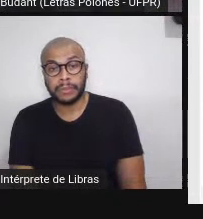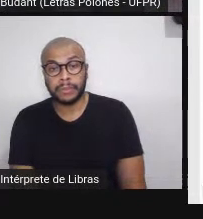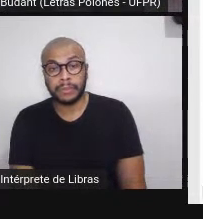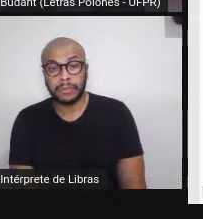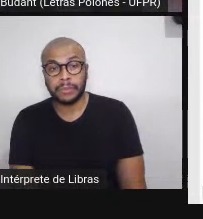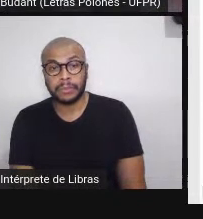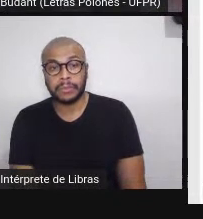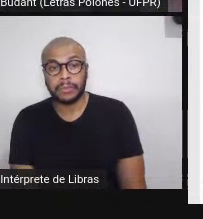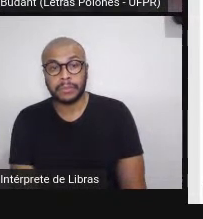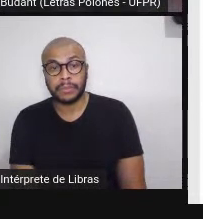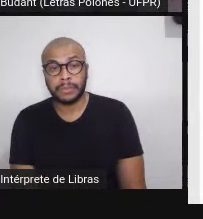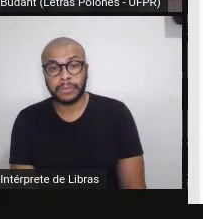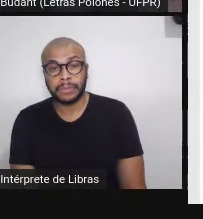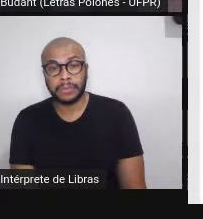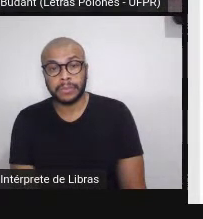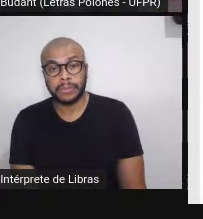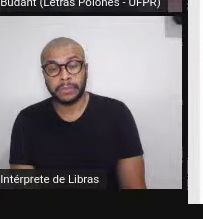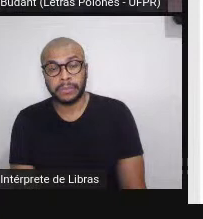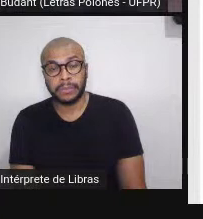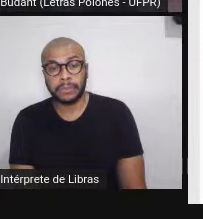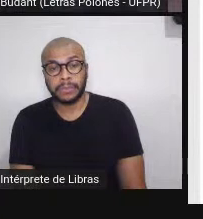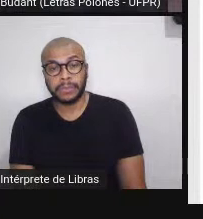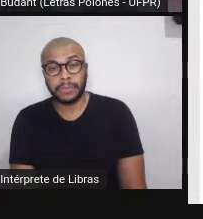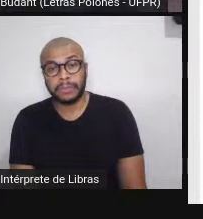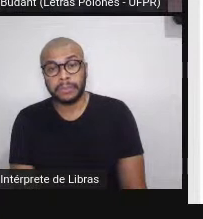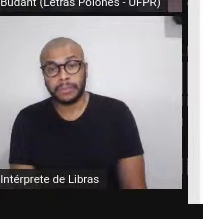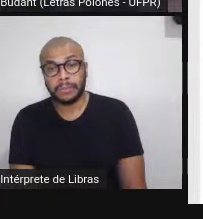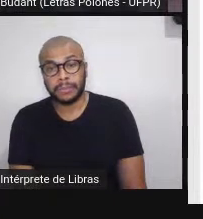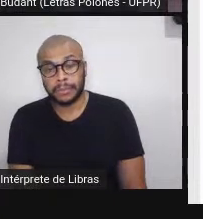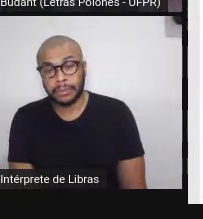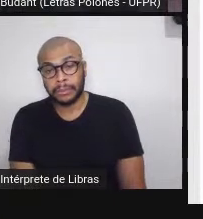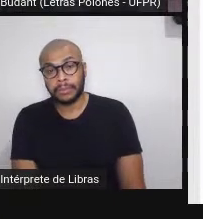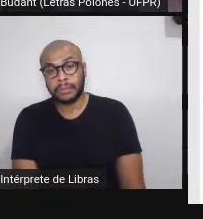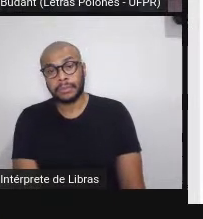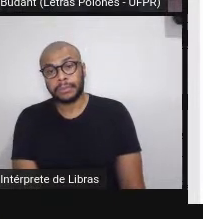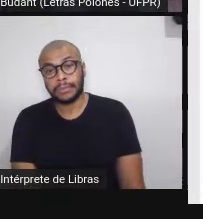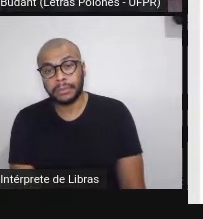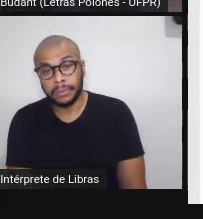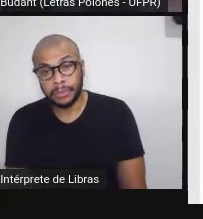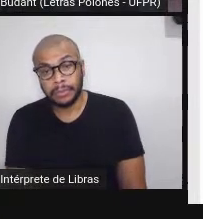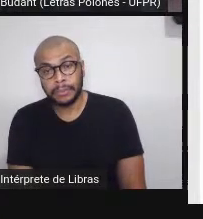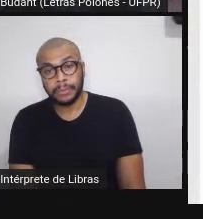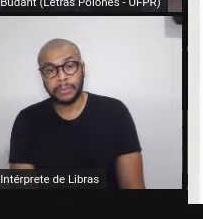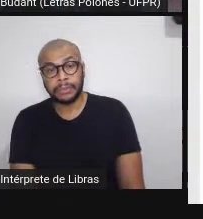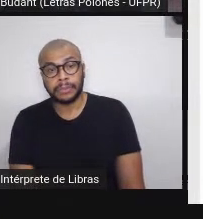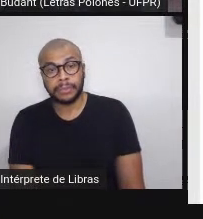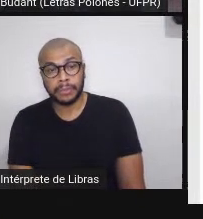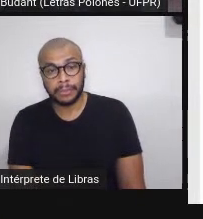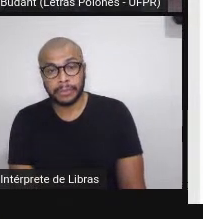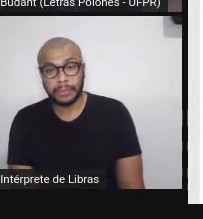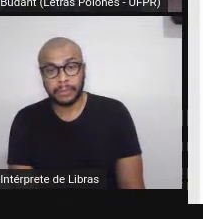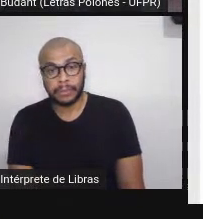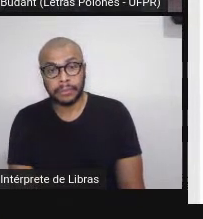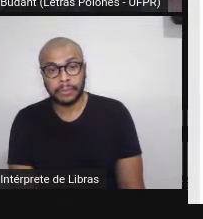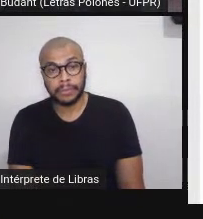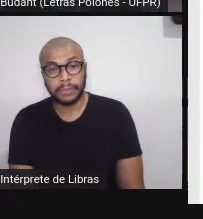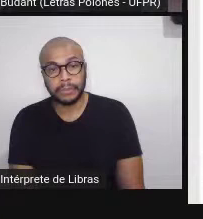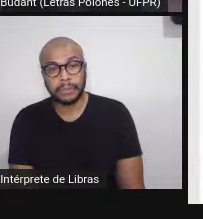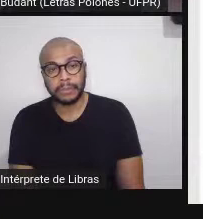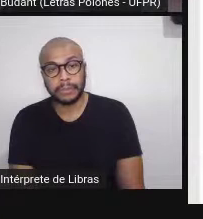Kowalskiej, myślę o Katarzynie Kowalskiej, czy też nie ma Zofii Nadolnej, widzę Zofię